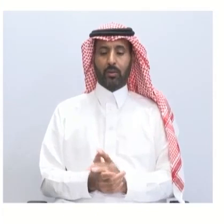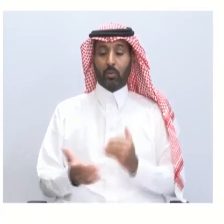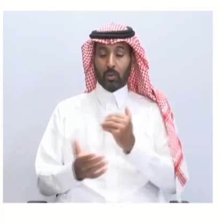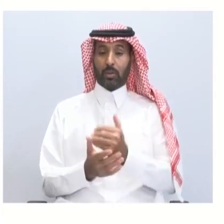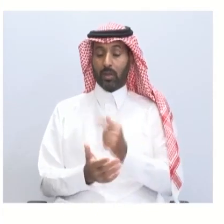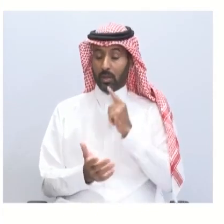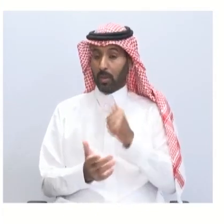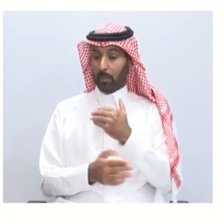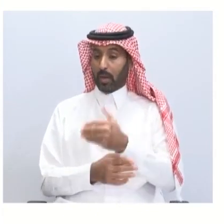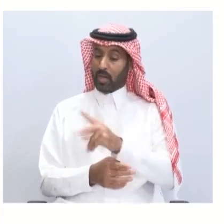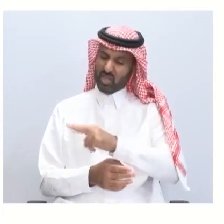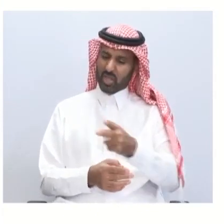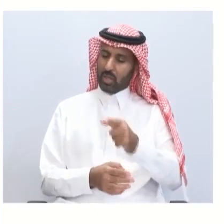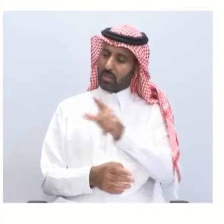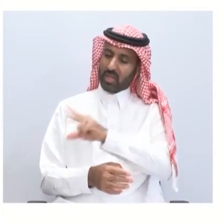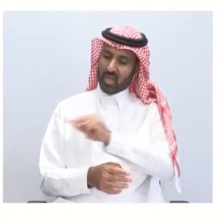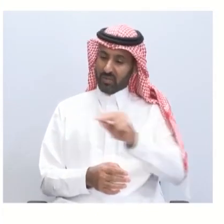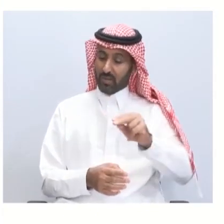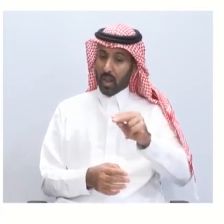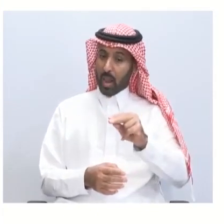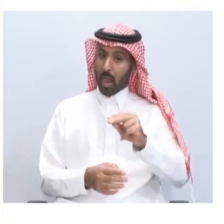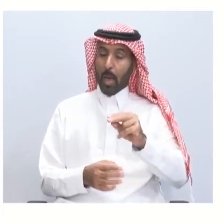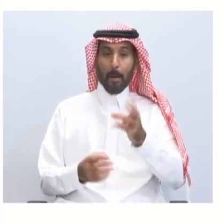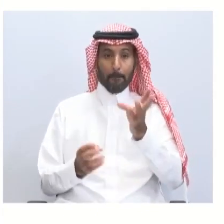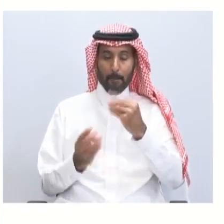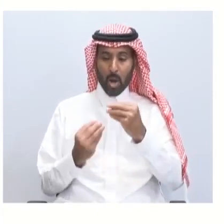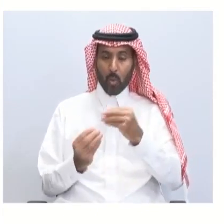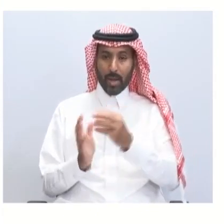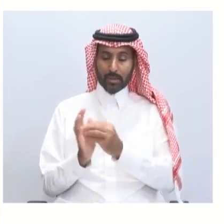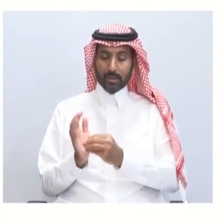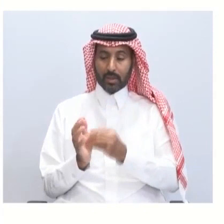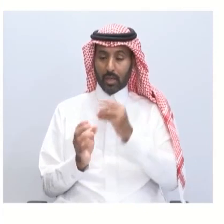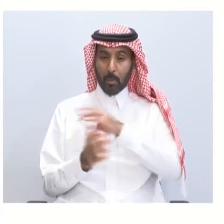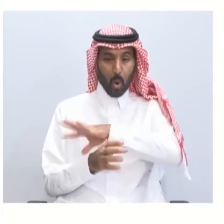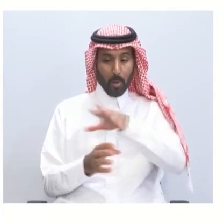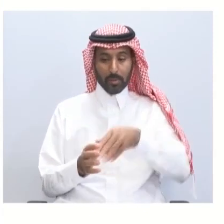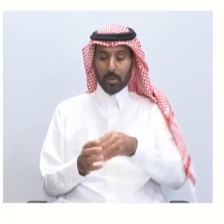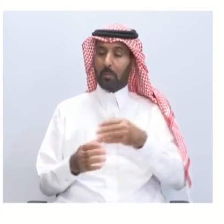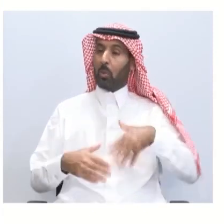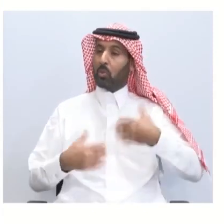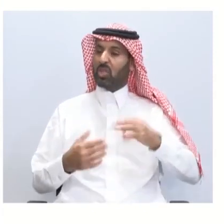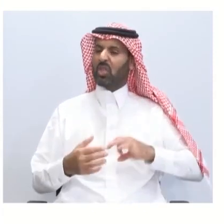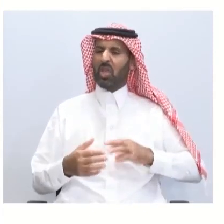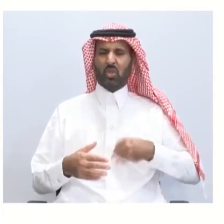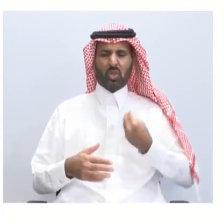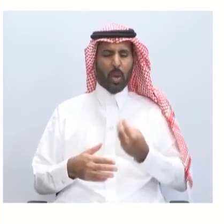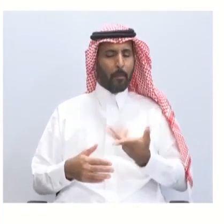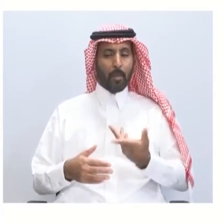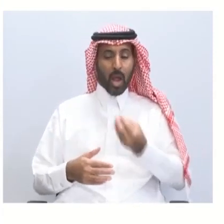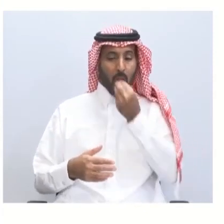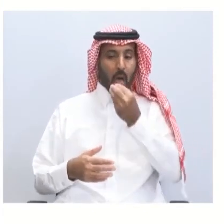تنطبق على اشخاص اخرين وتعد معلومات عامه ك الهوايات